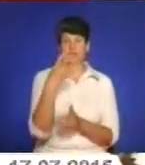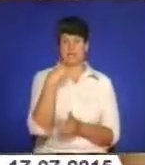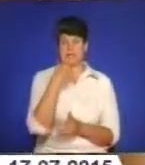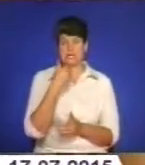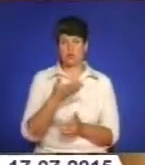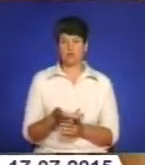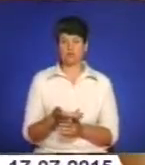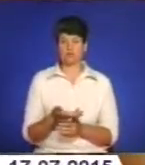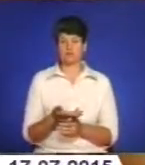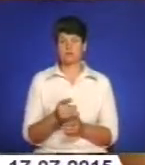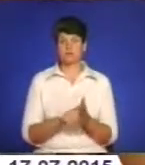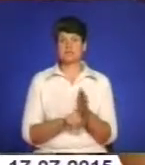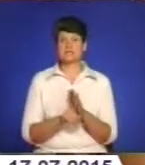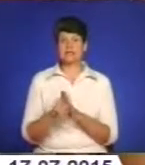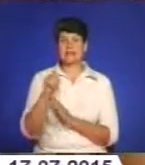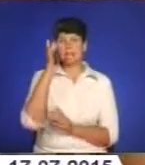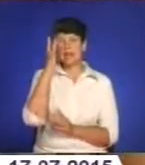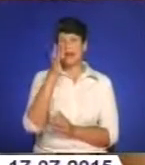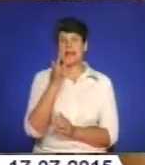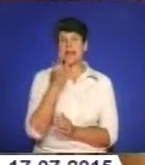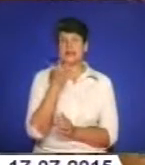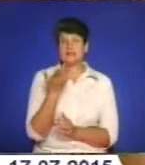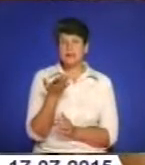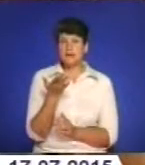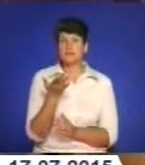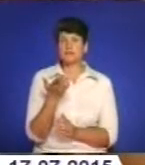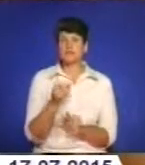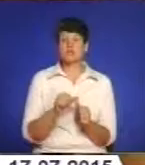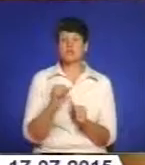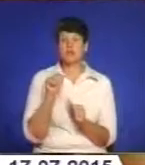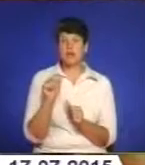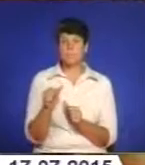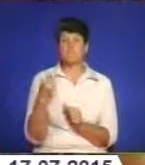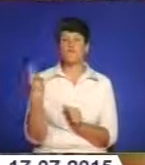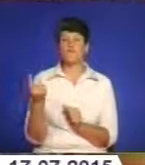З настанням літа, зокрема в області,